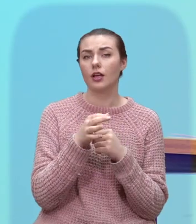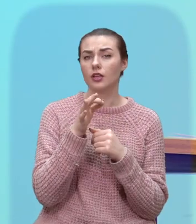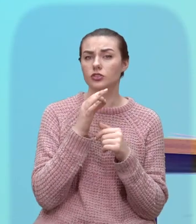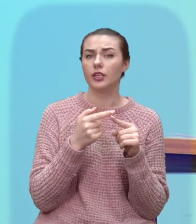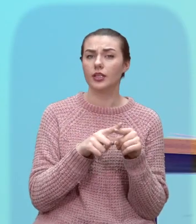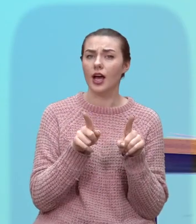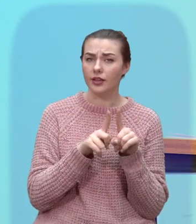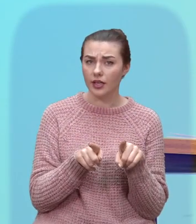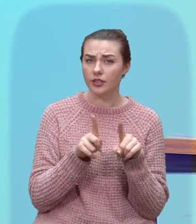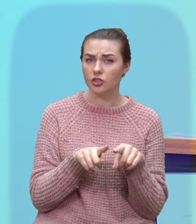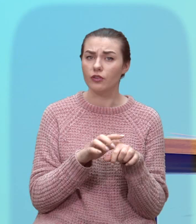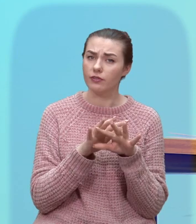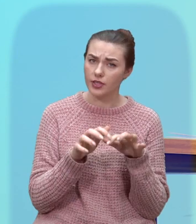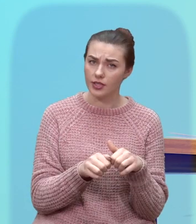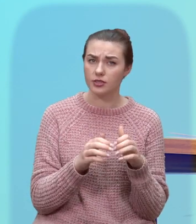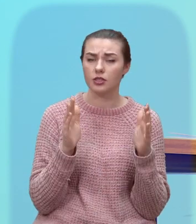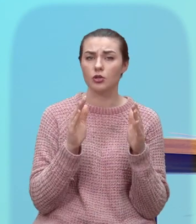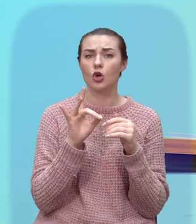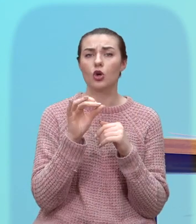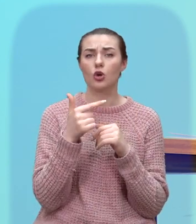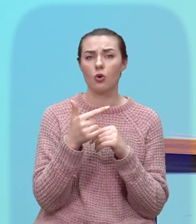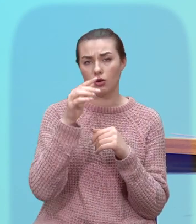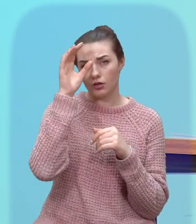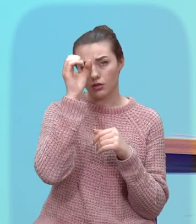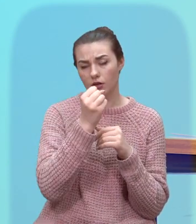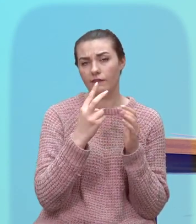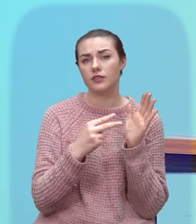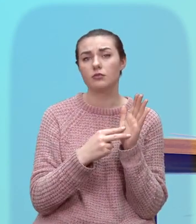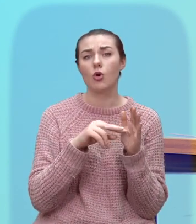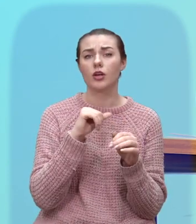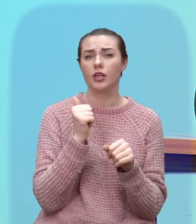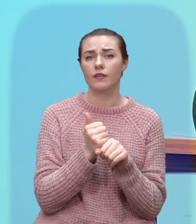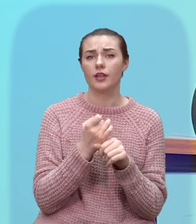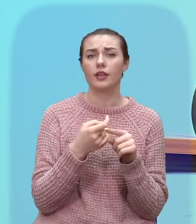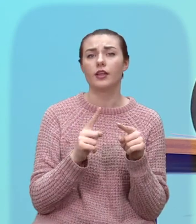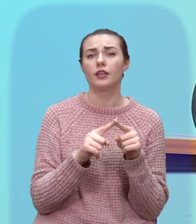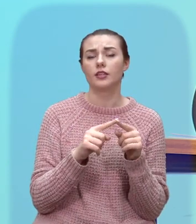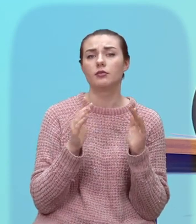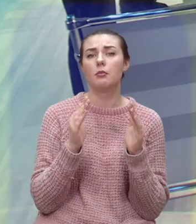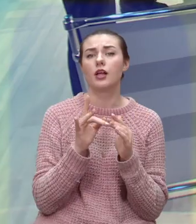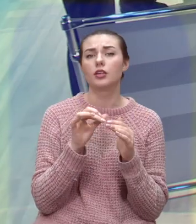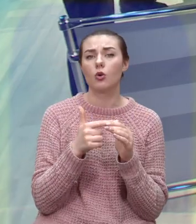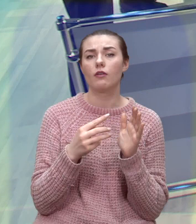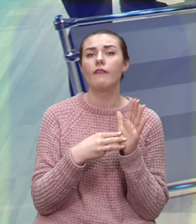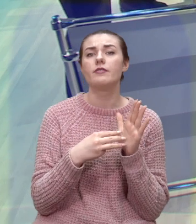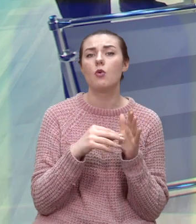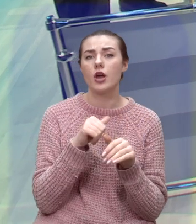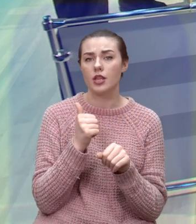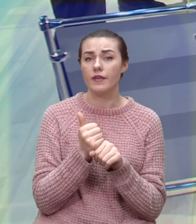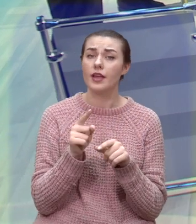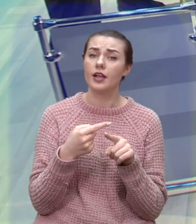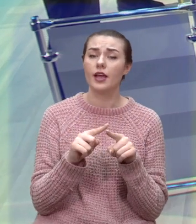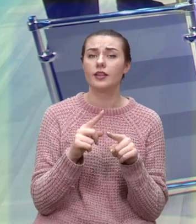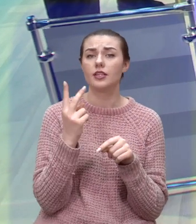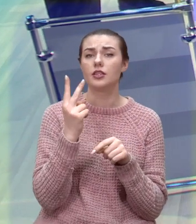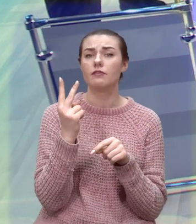это одна и та же власть вот небольшой урок в 7 главе и вот этот небольшой урок или малый рог 8 главе